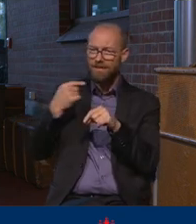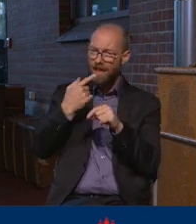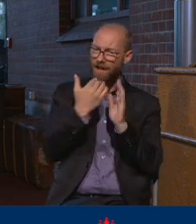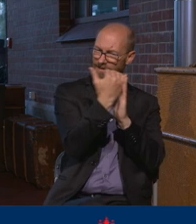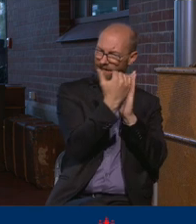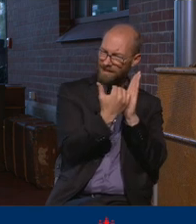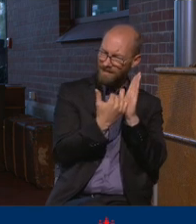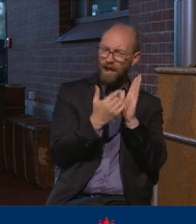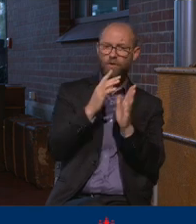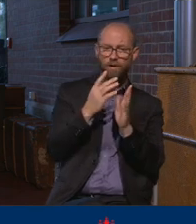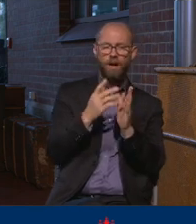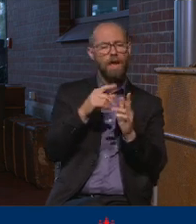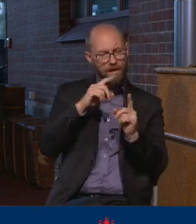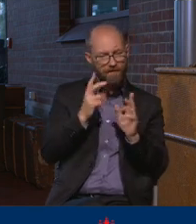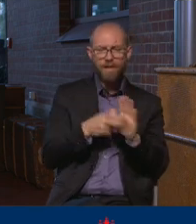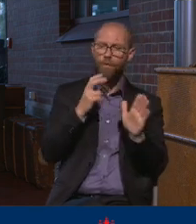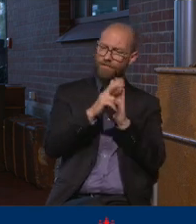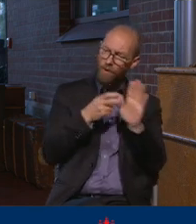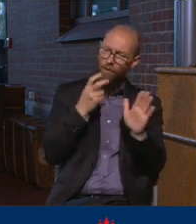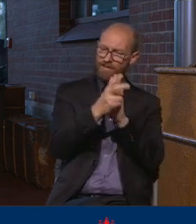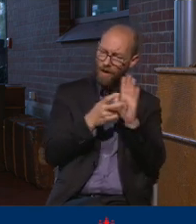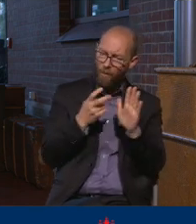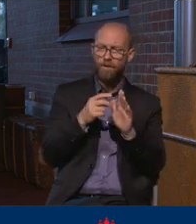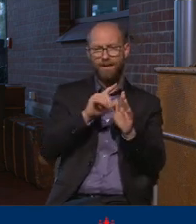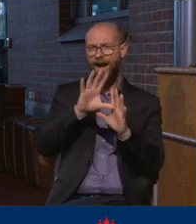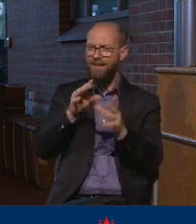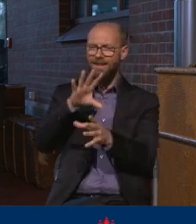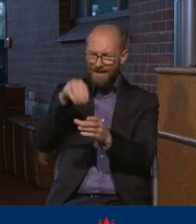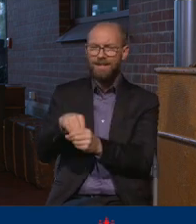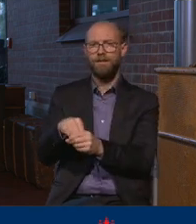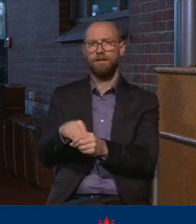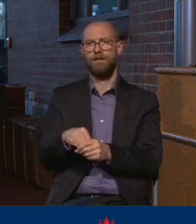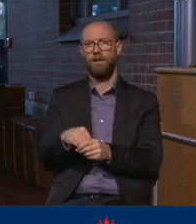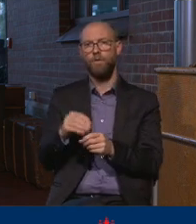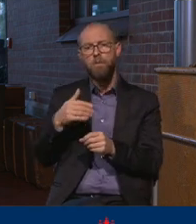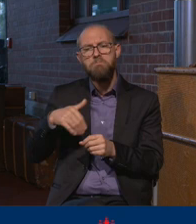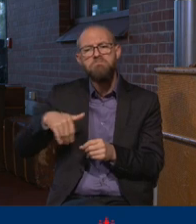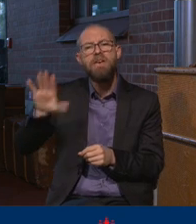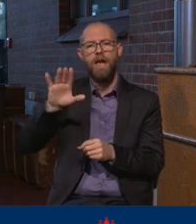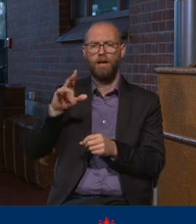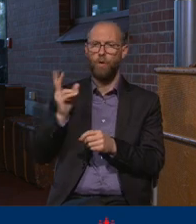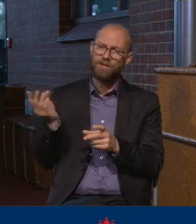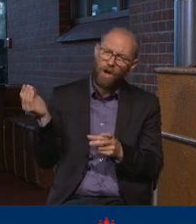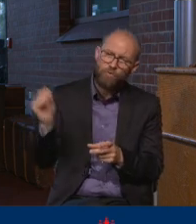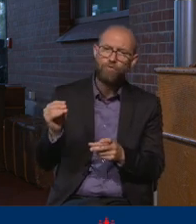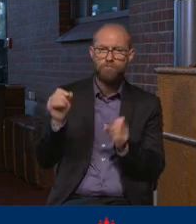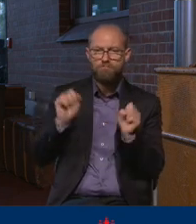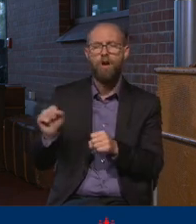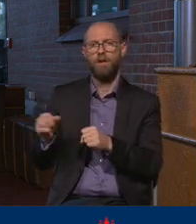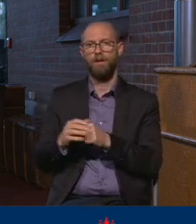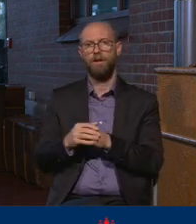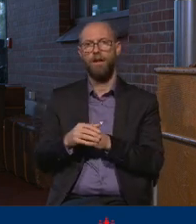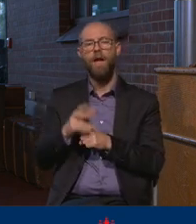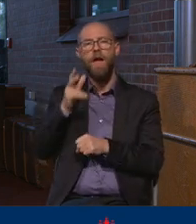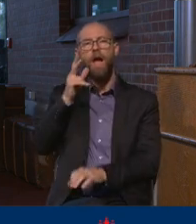listen ja und ja immer wieder auf listen die finden da alle platz noch sehr viele andere dinge mehr der bundestag hatte das